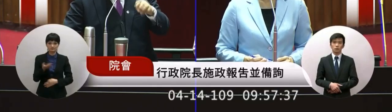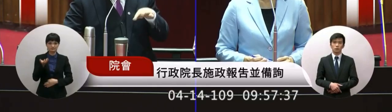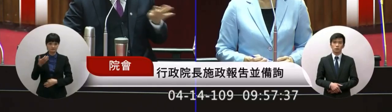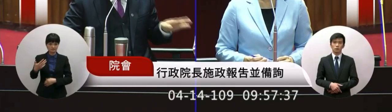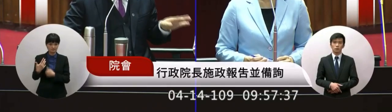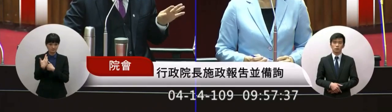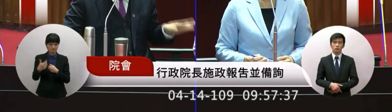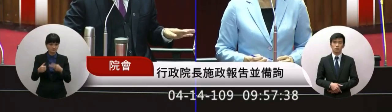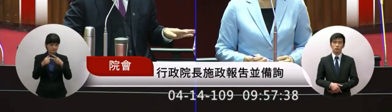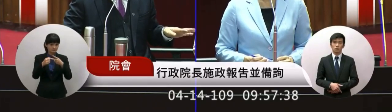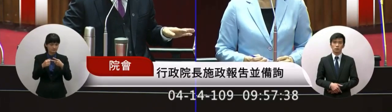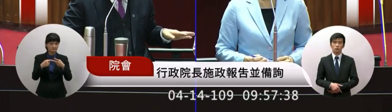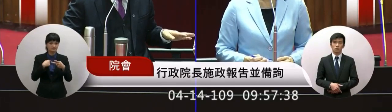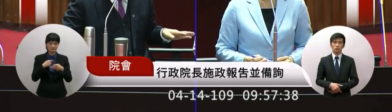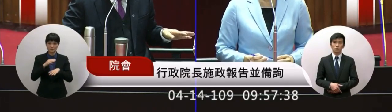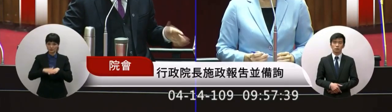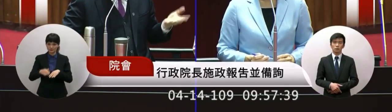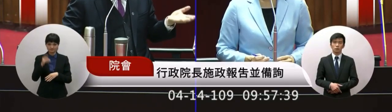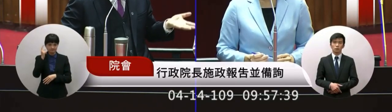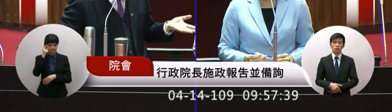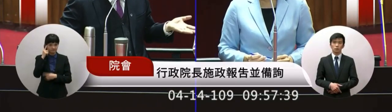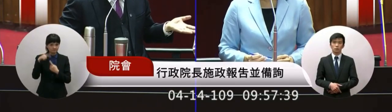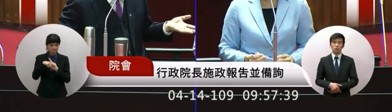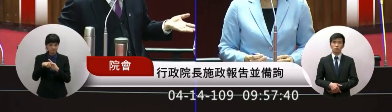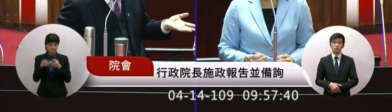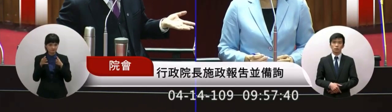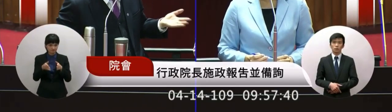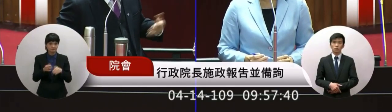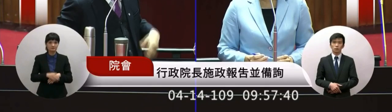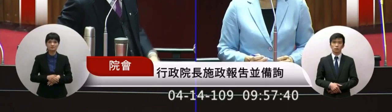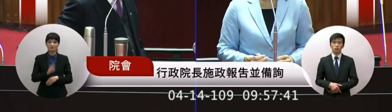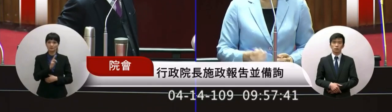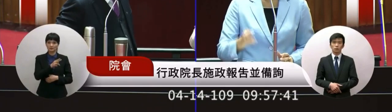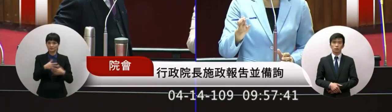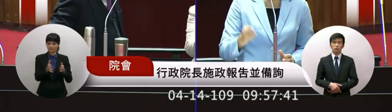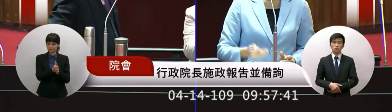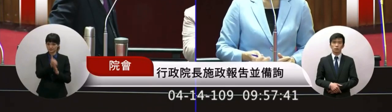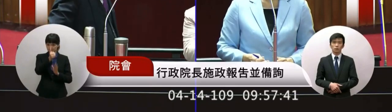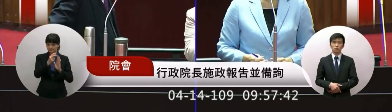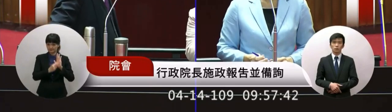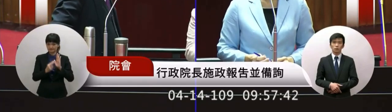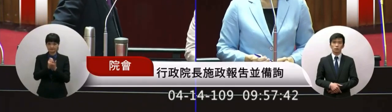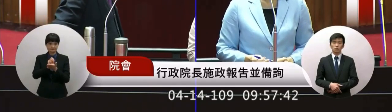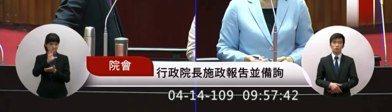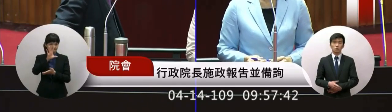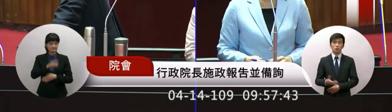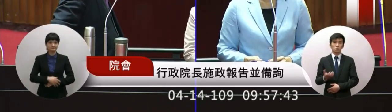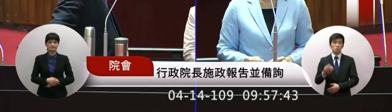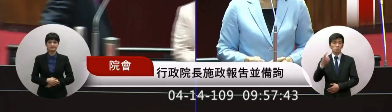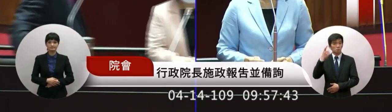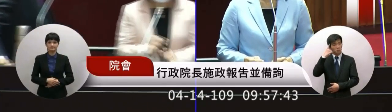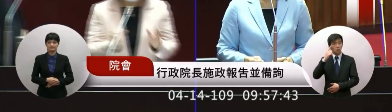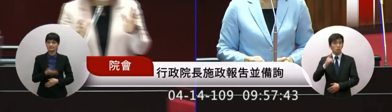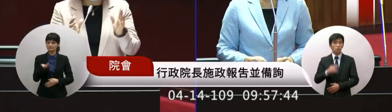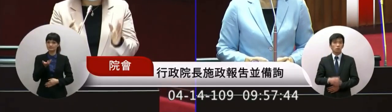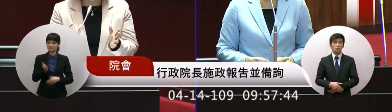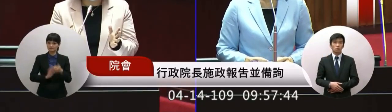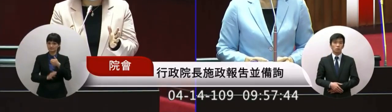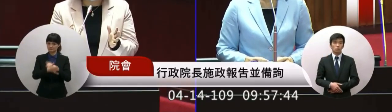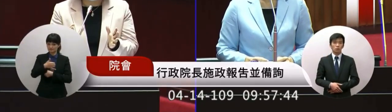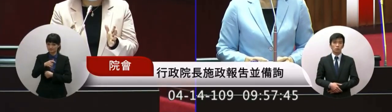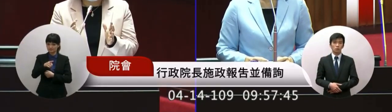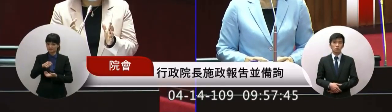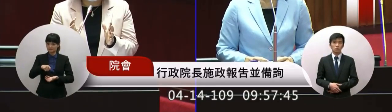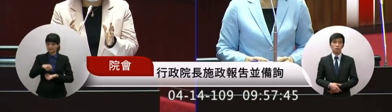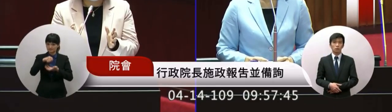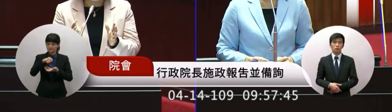第二点，我们会往这一方面来走。我请部长给你报告一下。 是，刚刚我想委员在关心的是说，我们疫